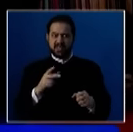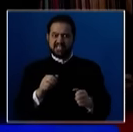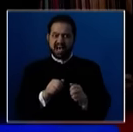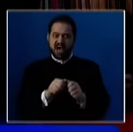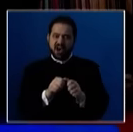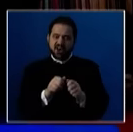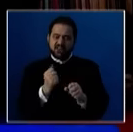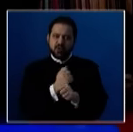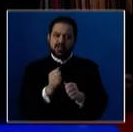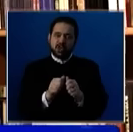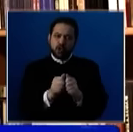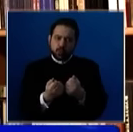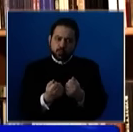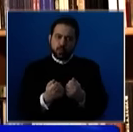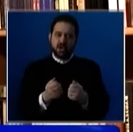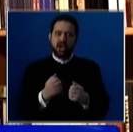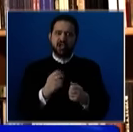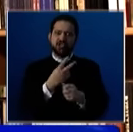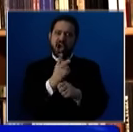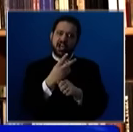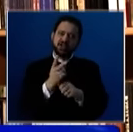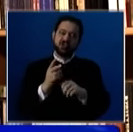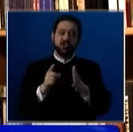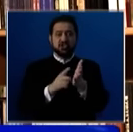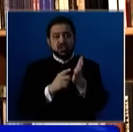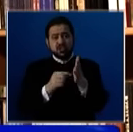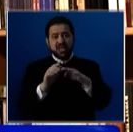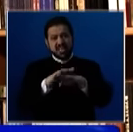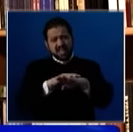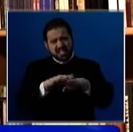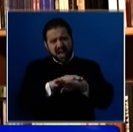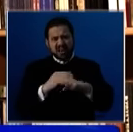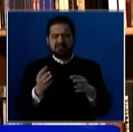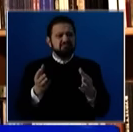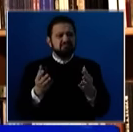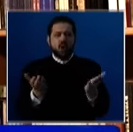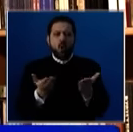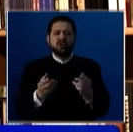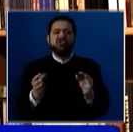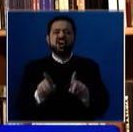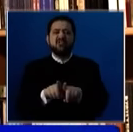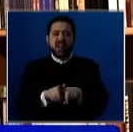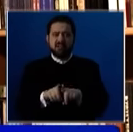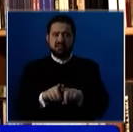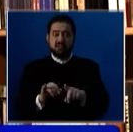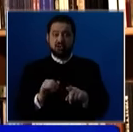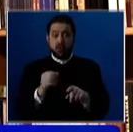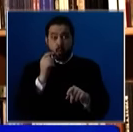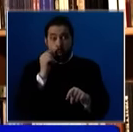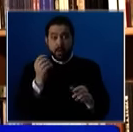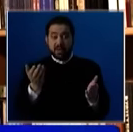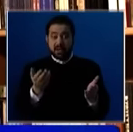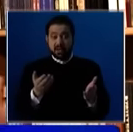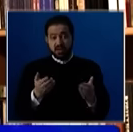le-au greșit și cer iertare în toate felurile omenește posibil, ba chiar creștinește, nu doar omenește. Iar cei oameni